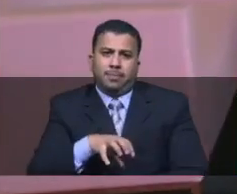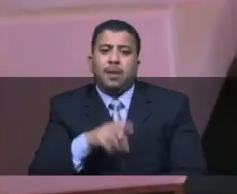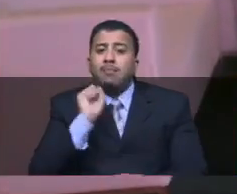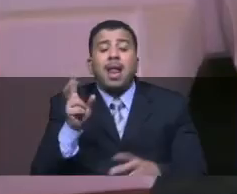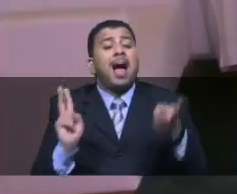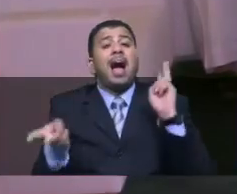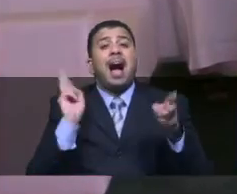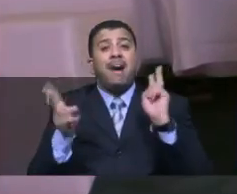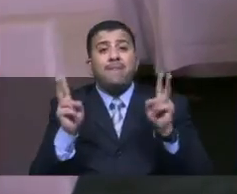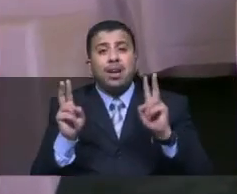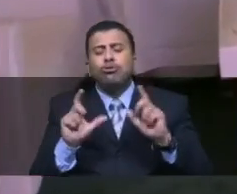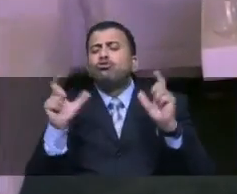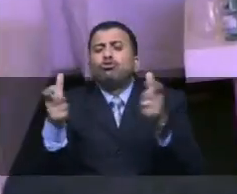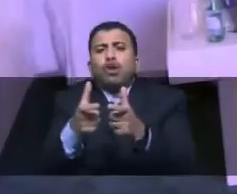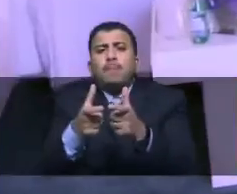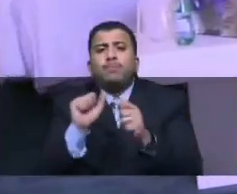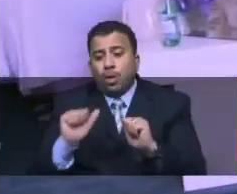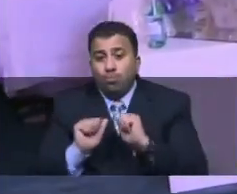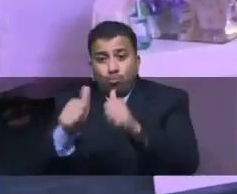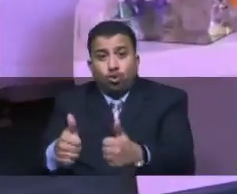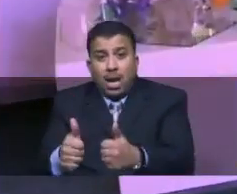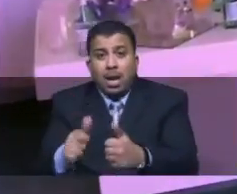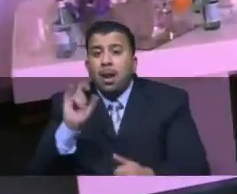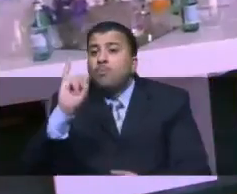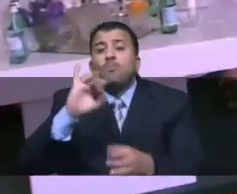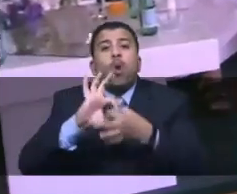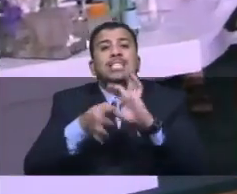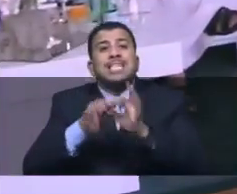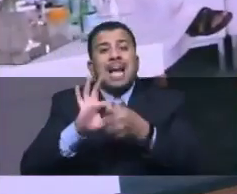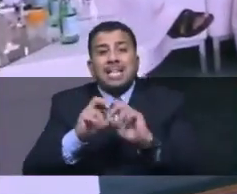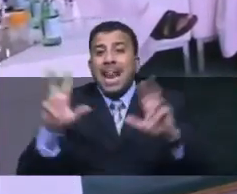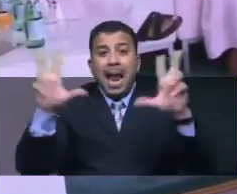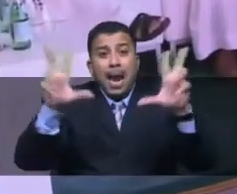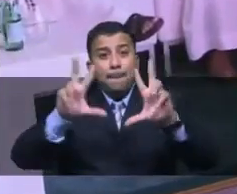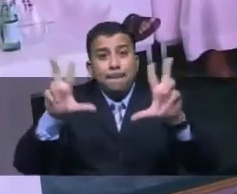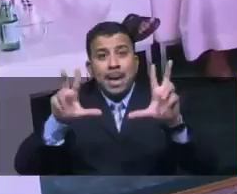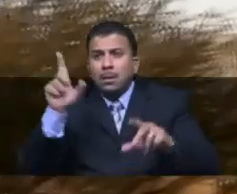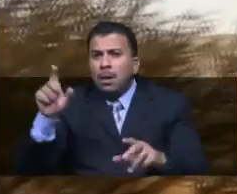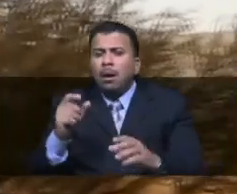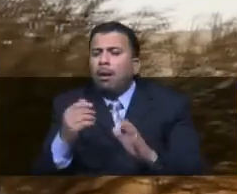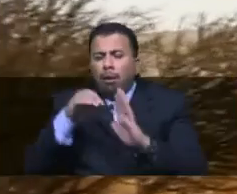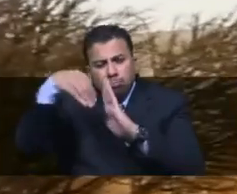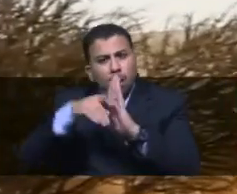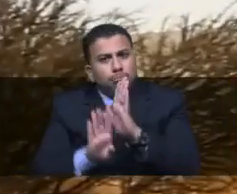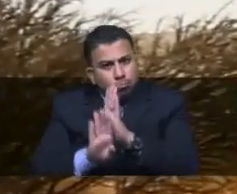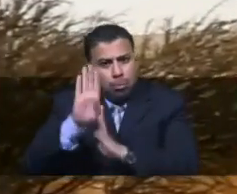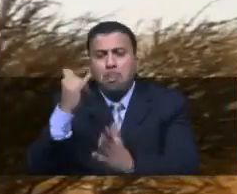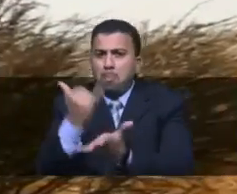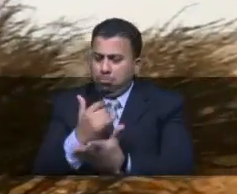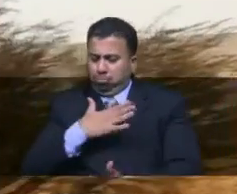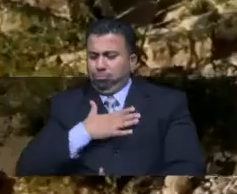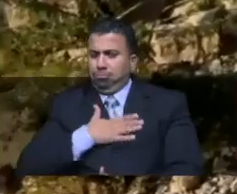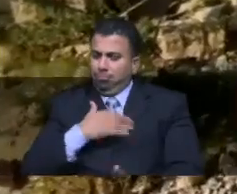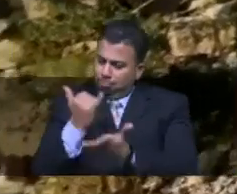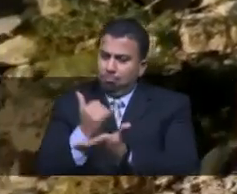وخلال الحفل اجتمعت الجهات المشاركة على أن المؤسسات الإعلامية لن تدخر جهداً في تحمل المسؤولية